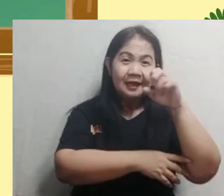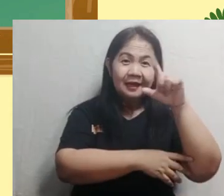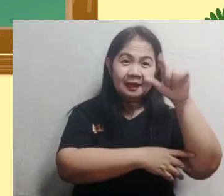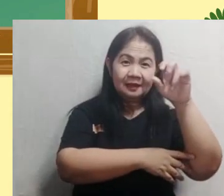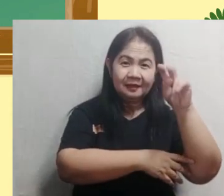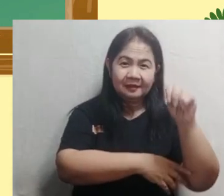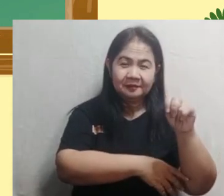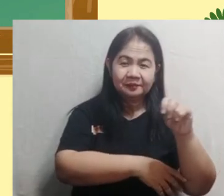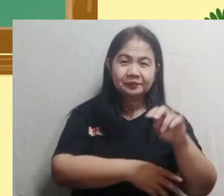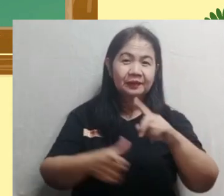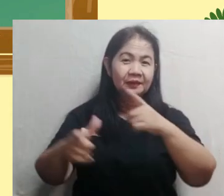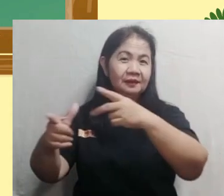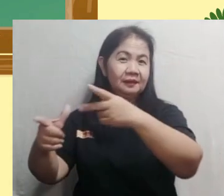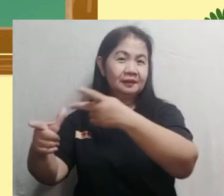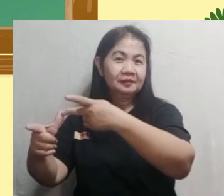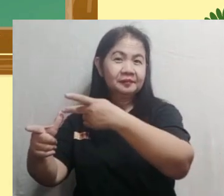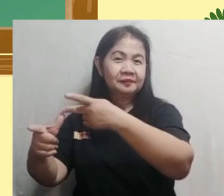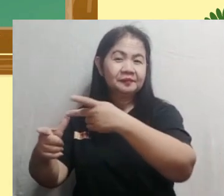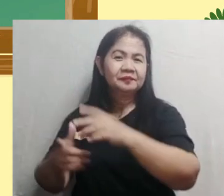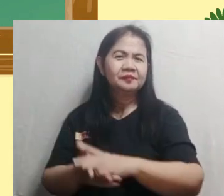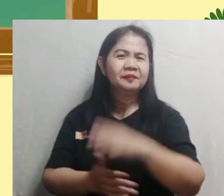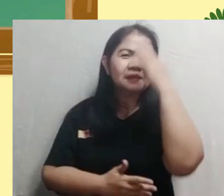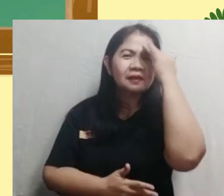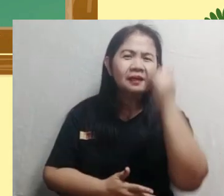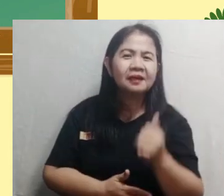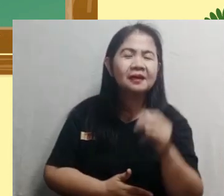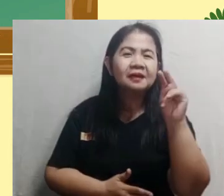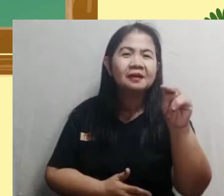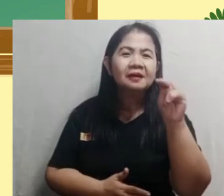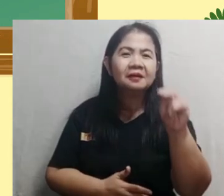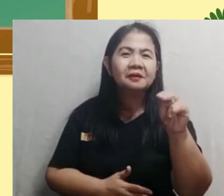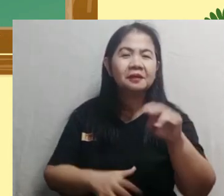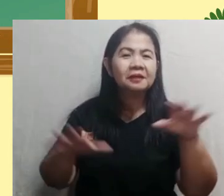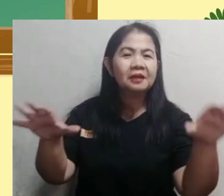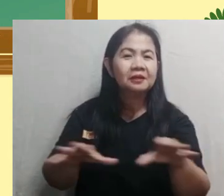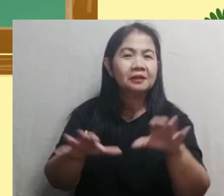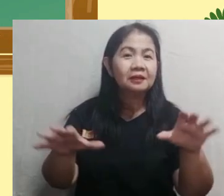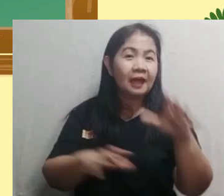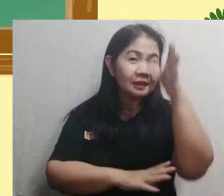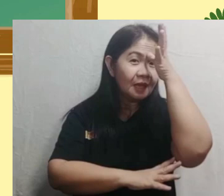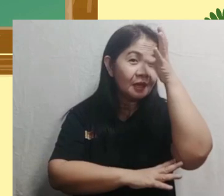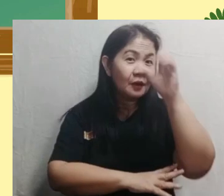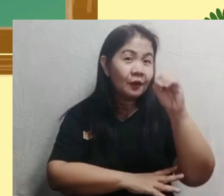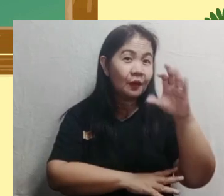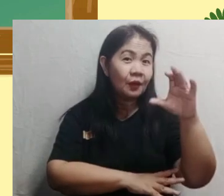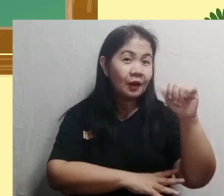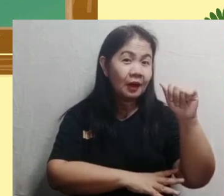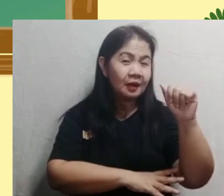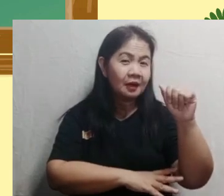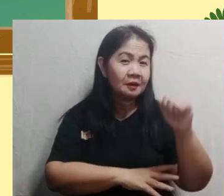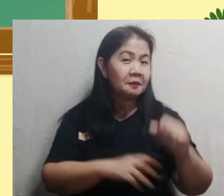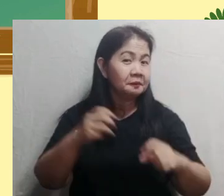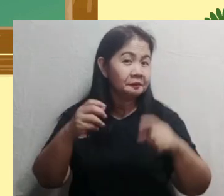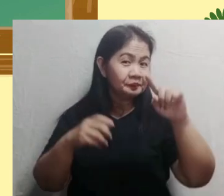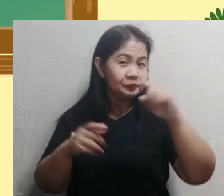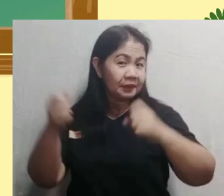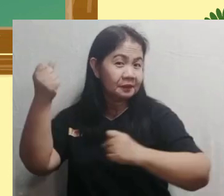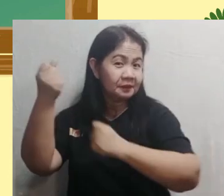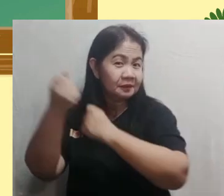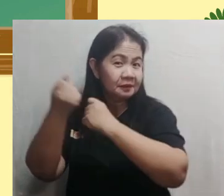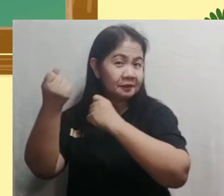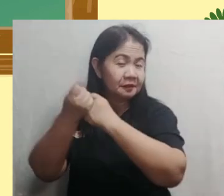Ikalawa, bakit kailangan magtrabaho ni Tatay Oka? Para masuportahan ng pamilya?